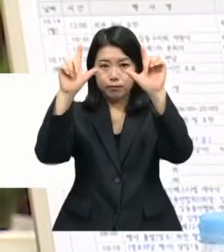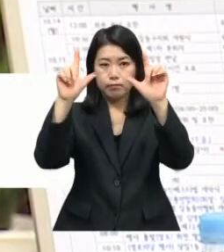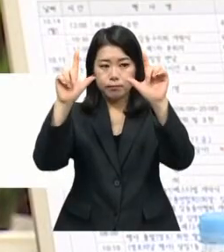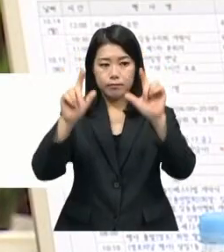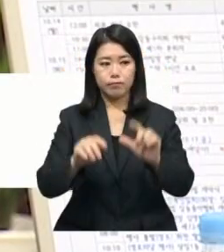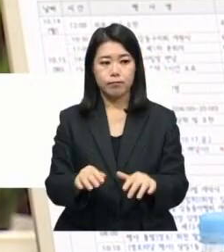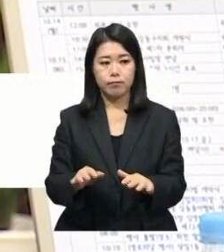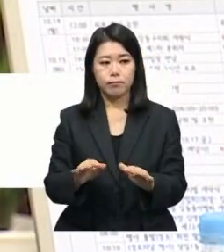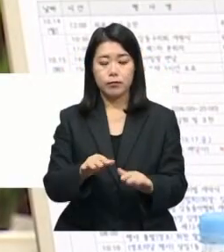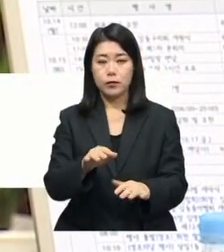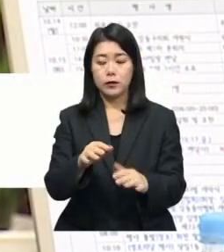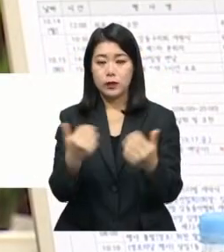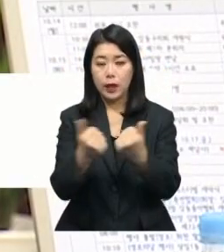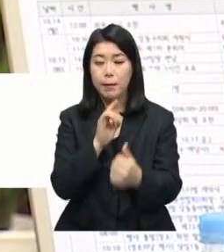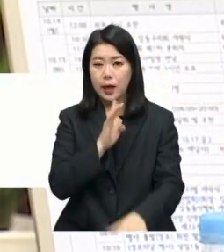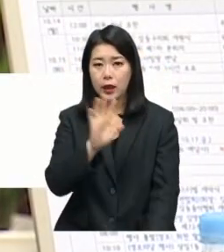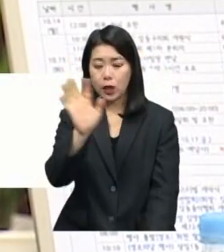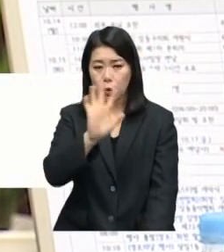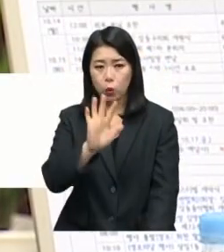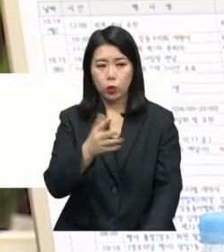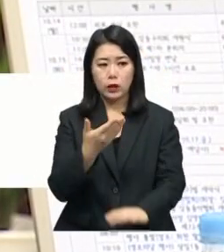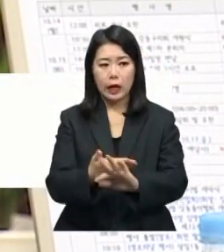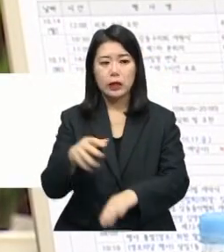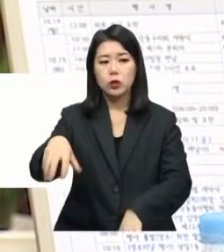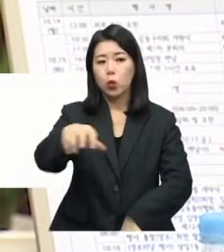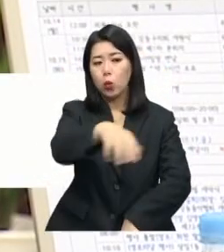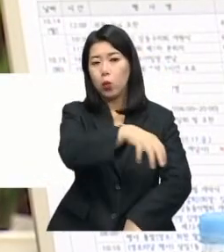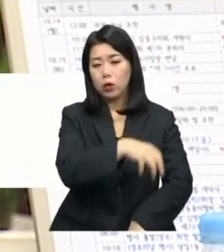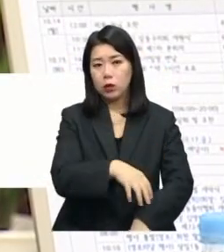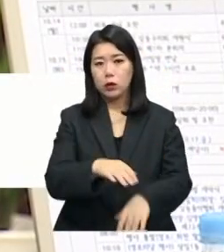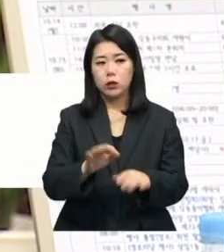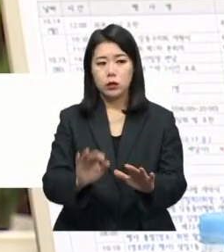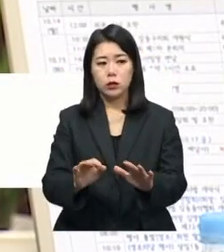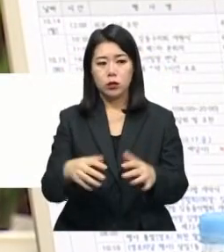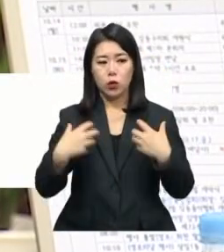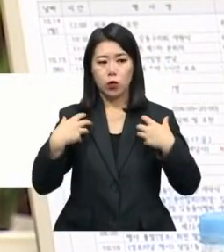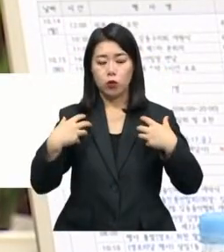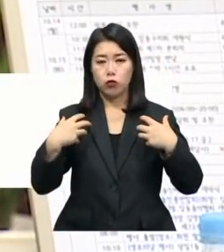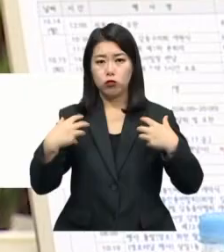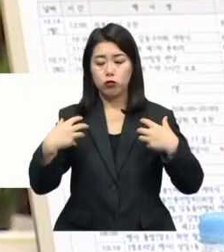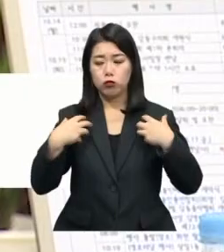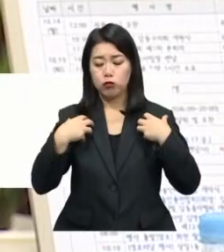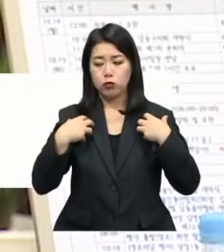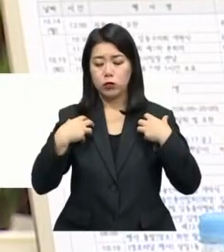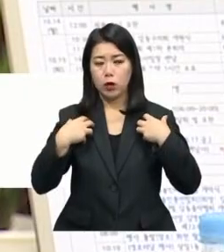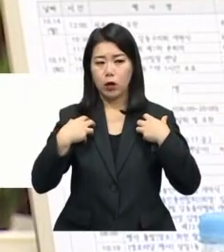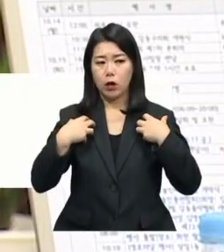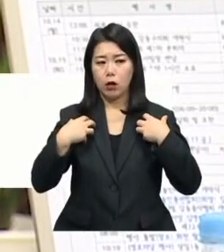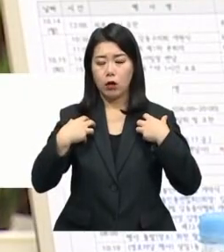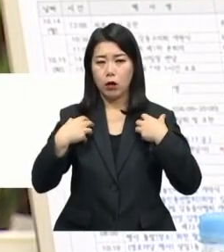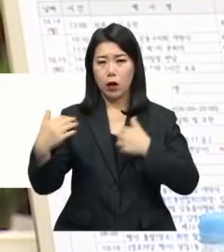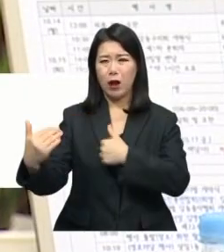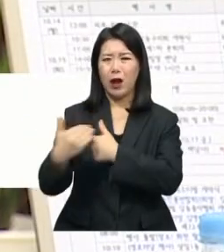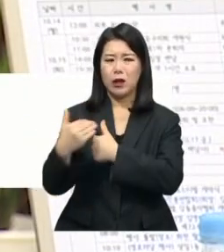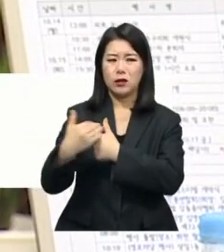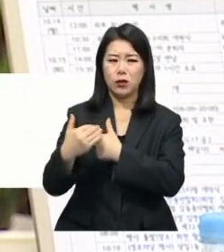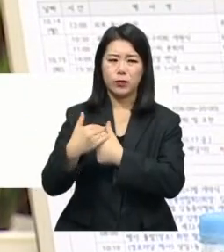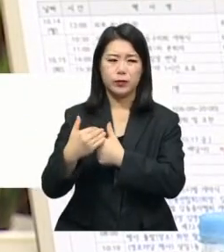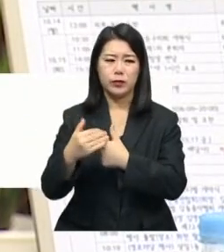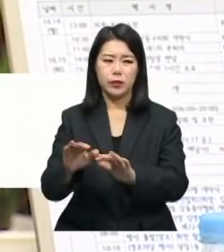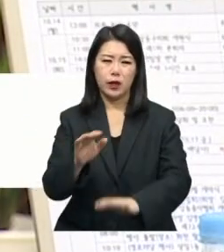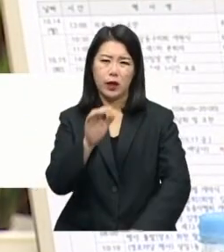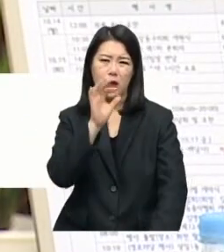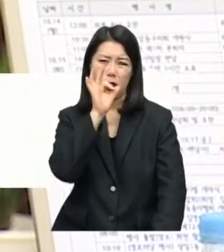강동구 의회뿐만 아니라 모든 의회가 구청의 간섭을 받는 것은 절대 해서는